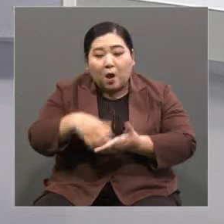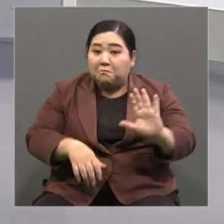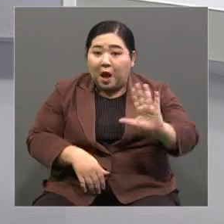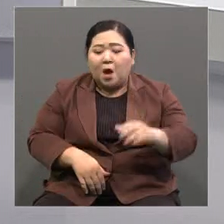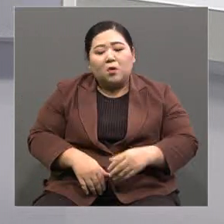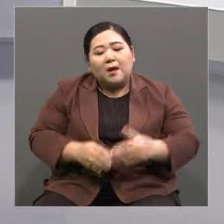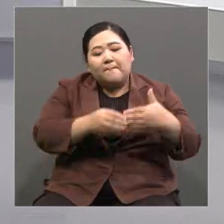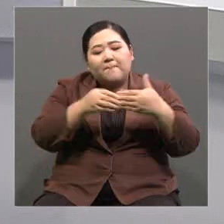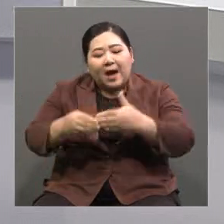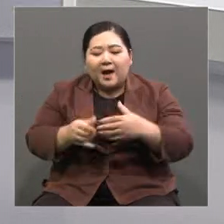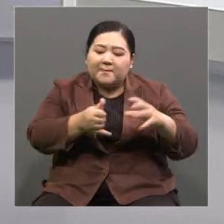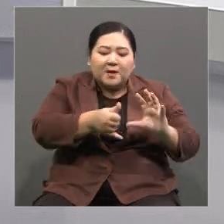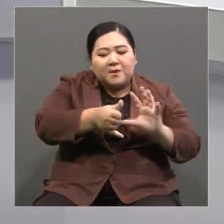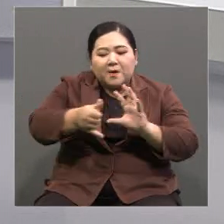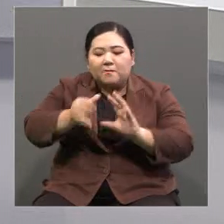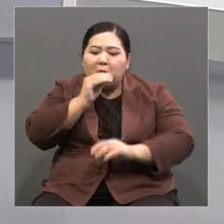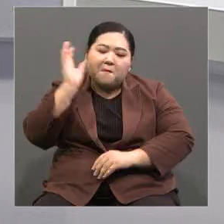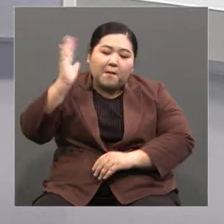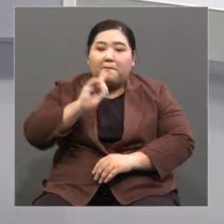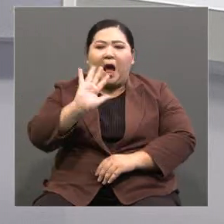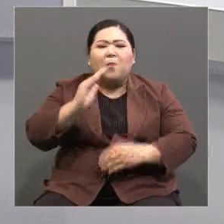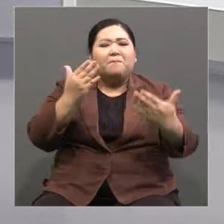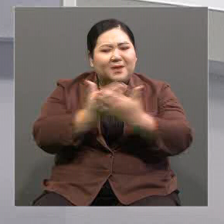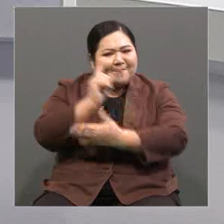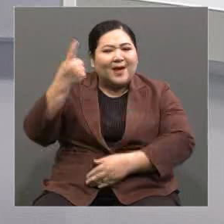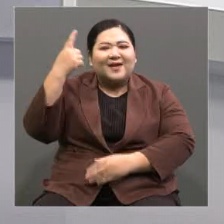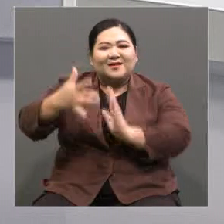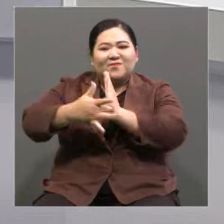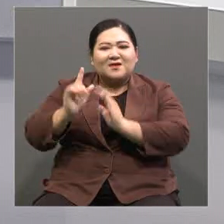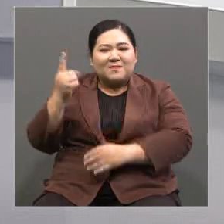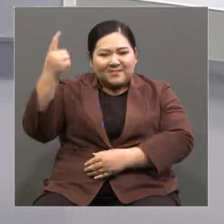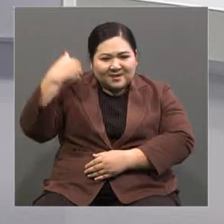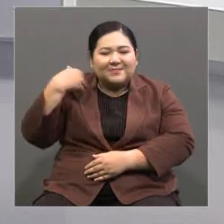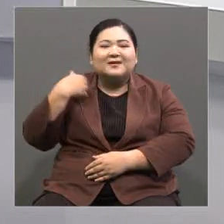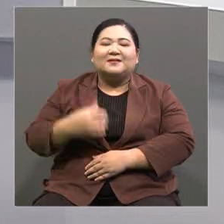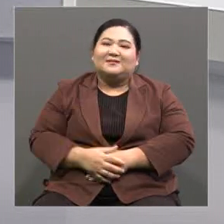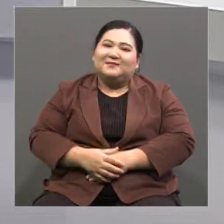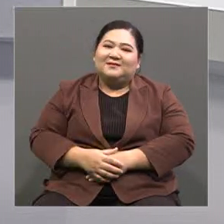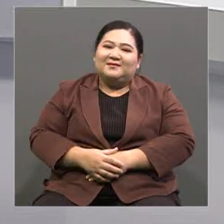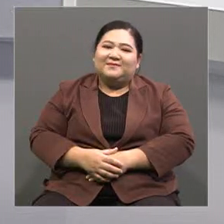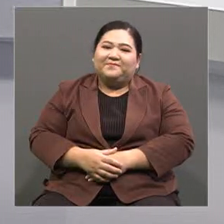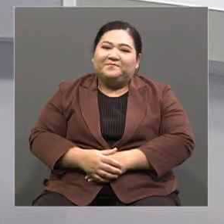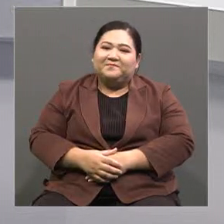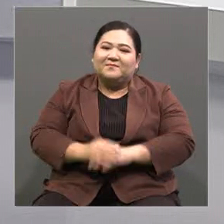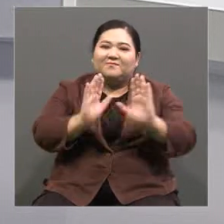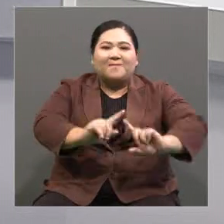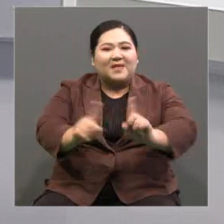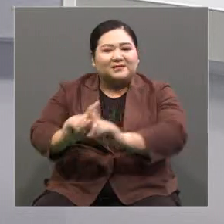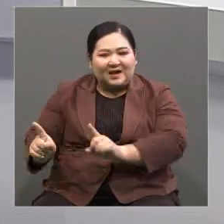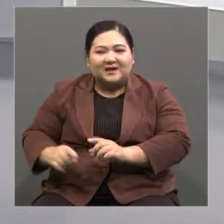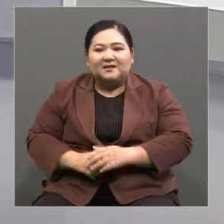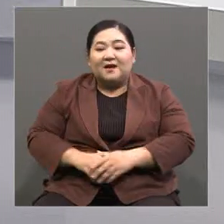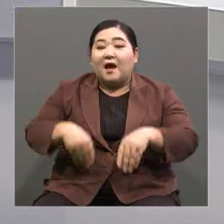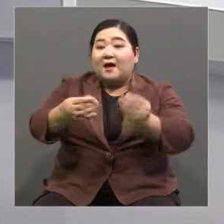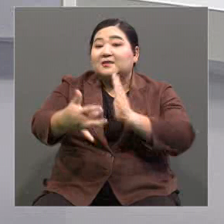ตามซุ้มต่างๆเขาบอกเไม่แล้วนะวิธีการนำเสนอเขาจะมีวิธีการที่นำเสนอที่แตกต่างไปจากเดิม